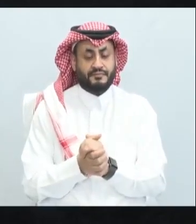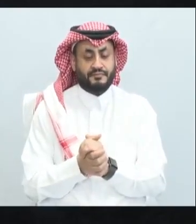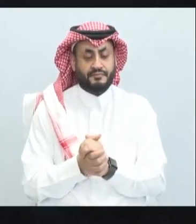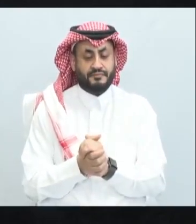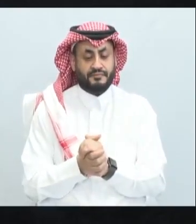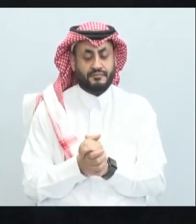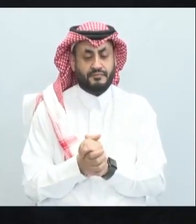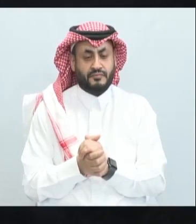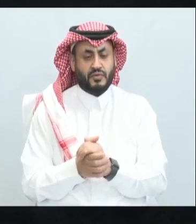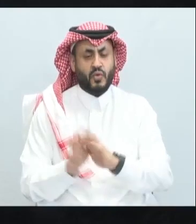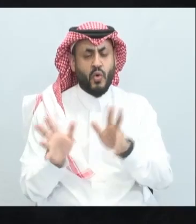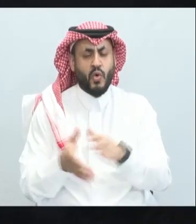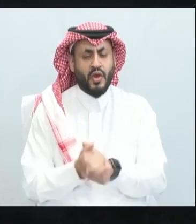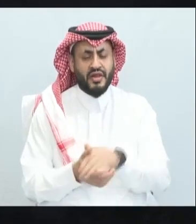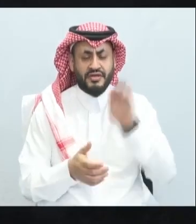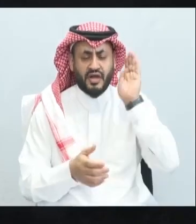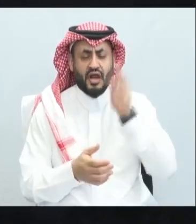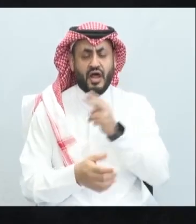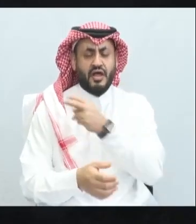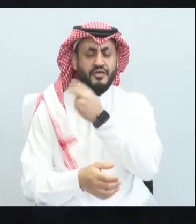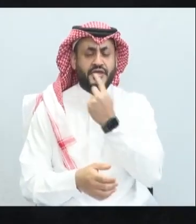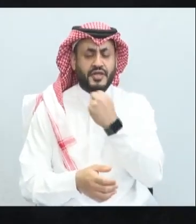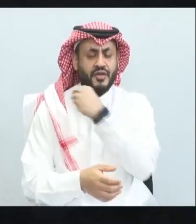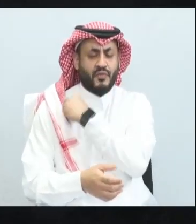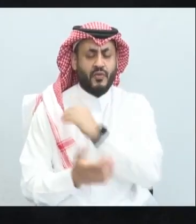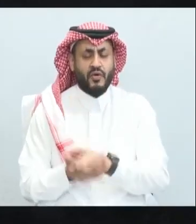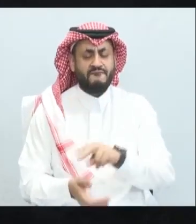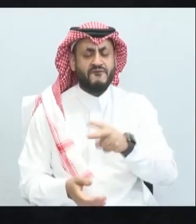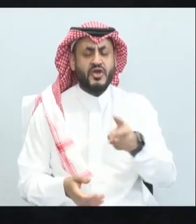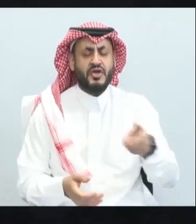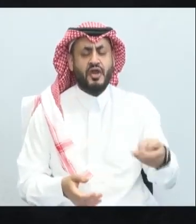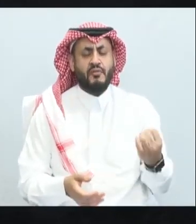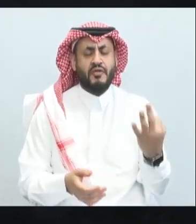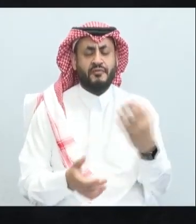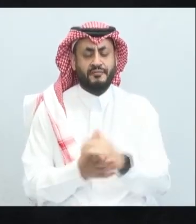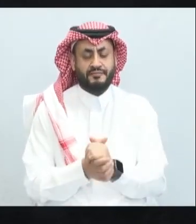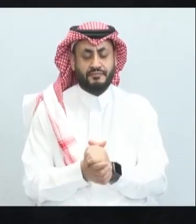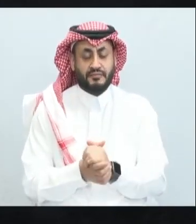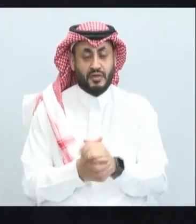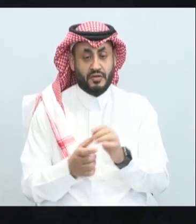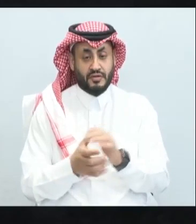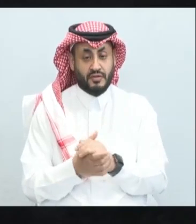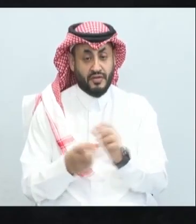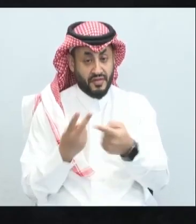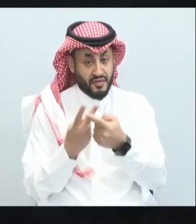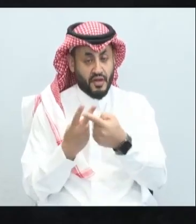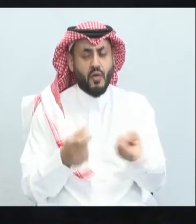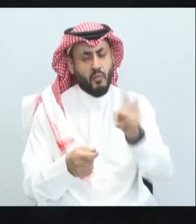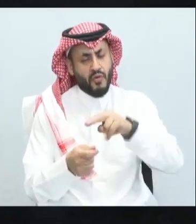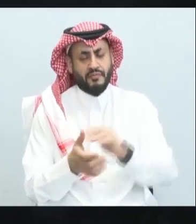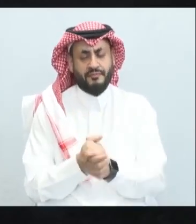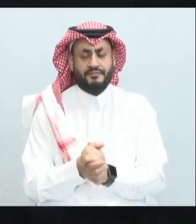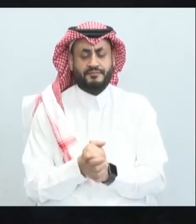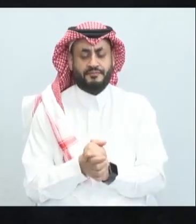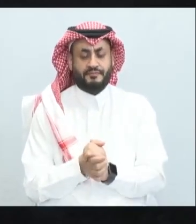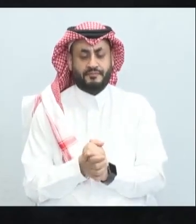عموما او صلاه التطوع عموما هي انواع كثيره ليست ليست بهذين النوعين فقط وانما هي